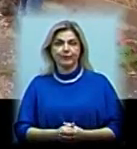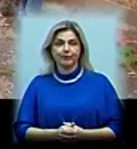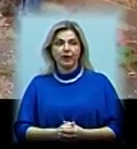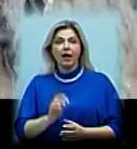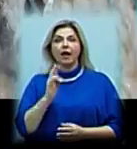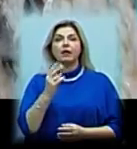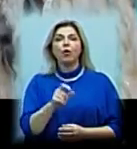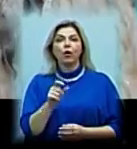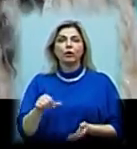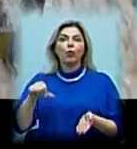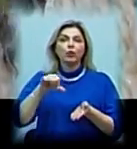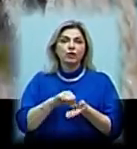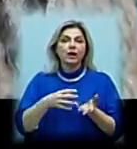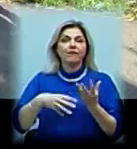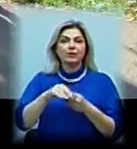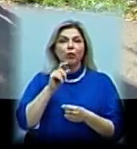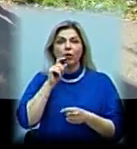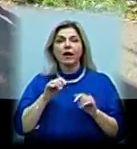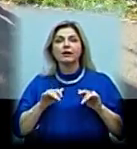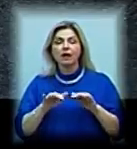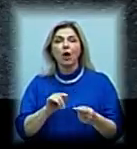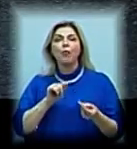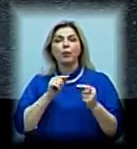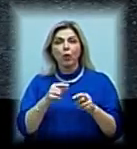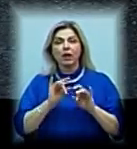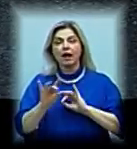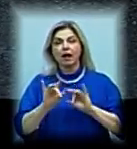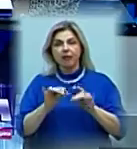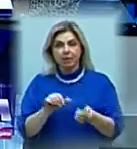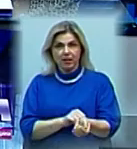Миколаївці долучилися до всеукраїнської акції протидії рекламі наркотиків.